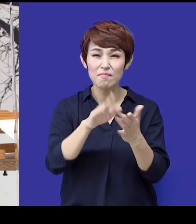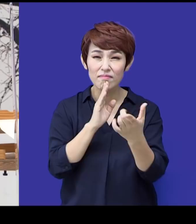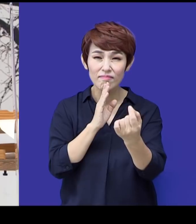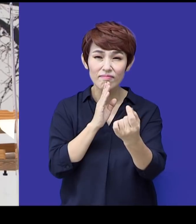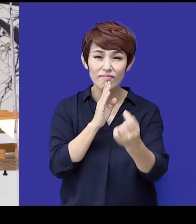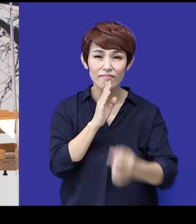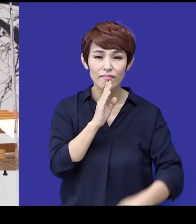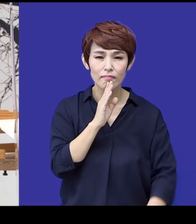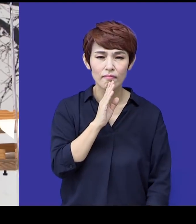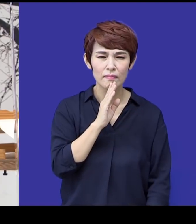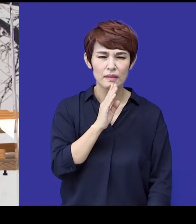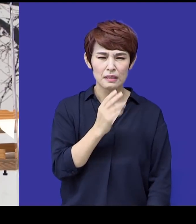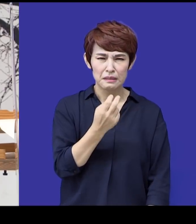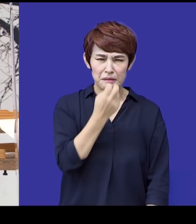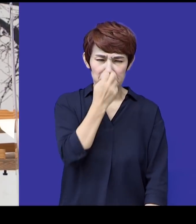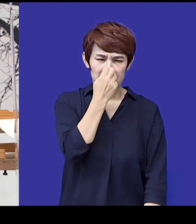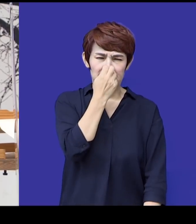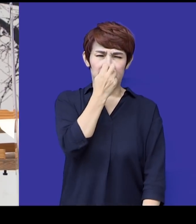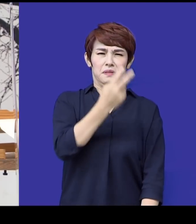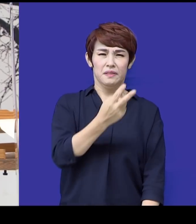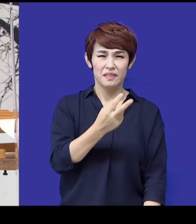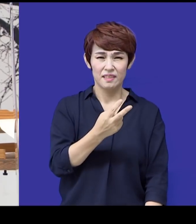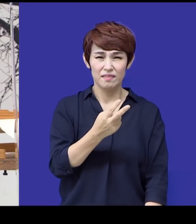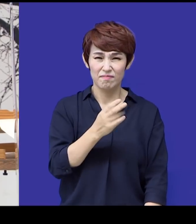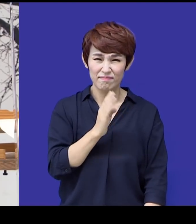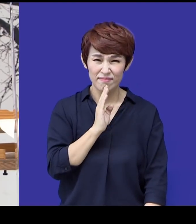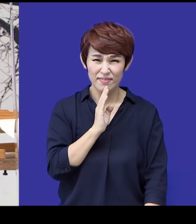보면 냄새도 좀 난다 이렇게